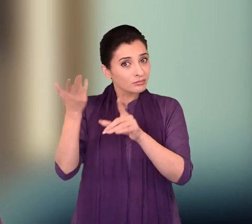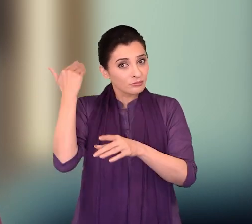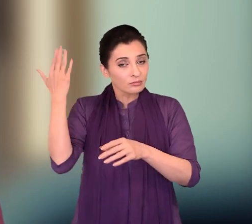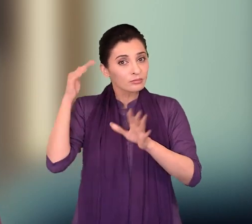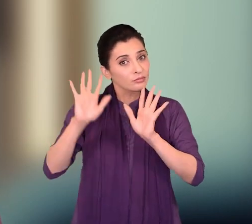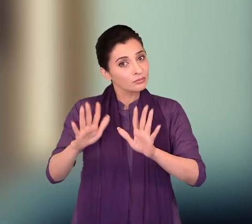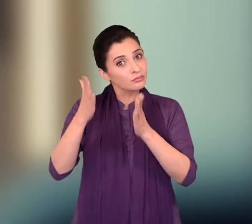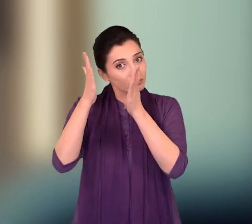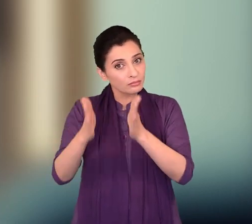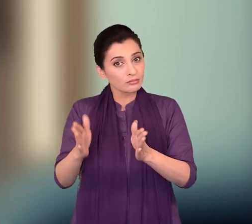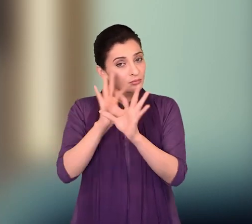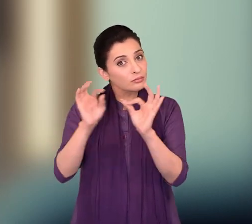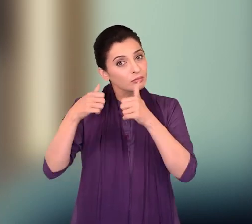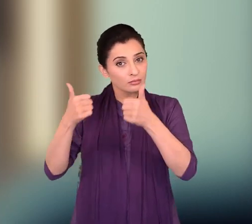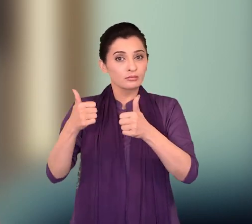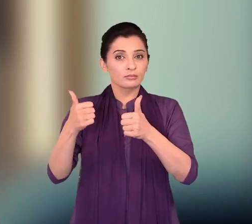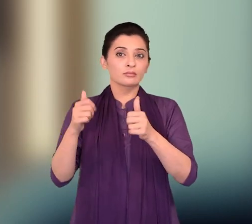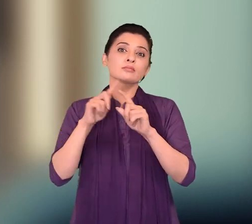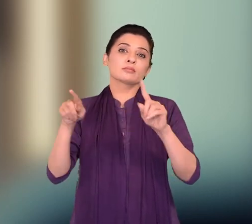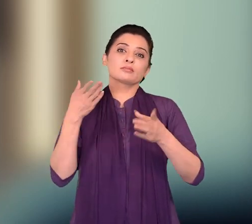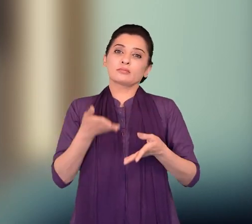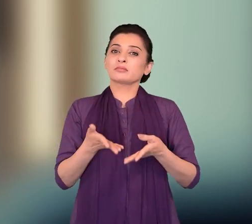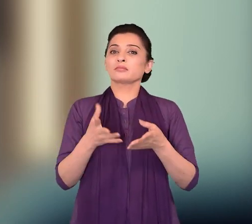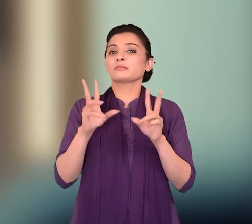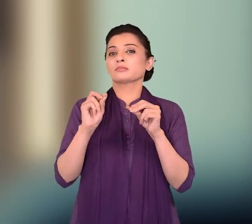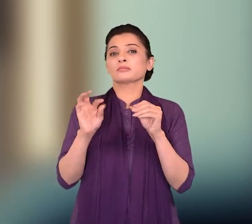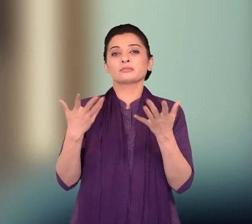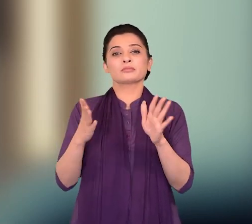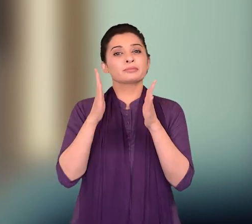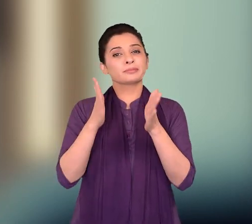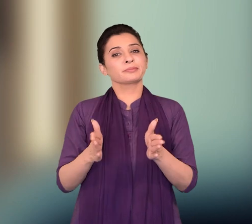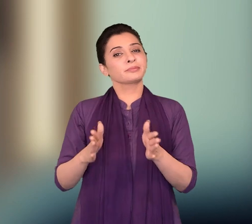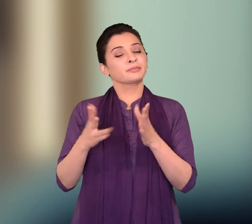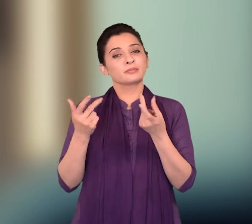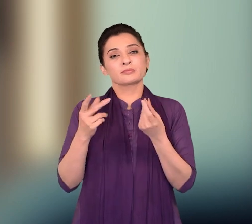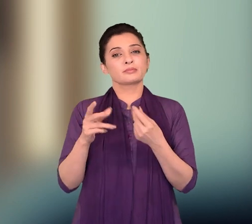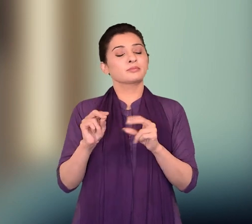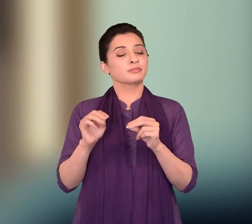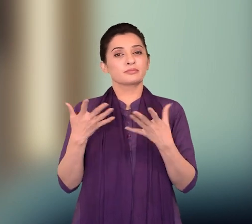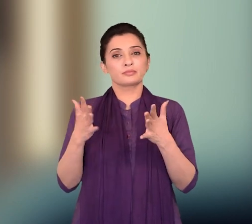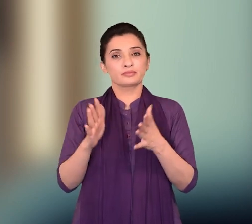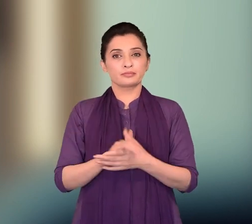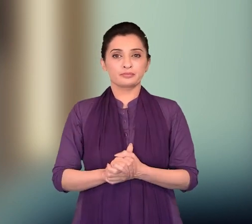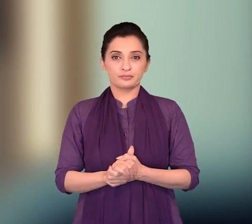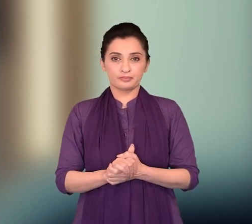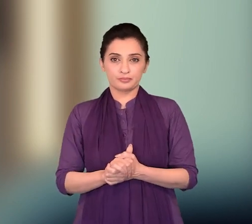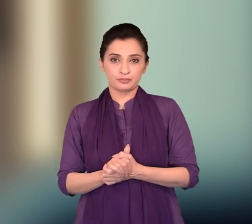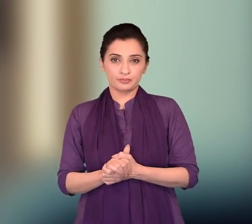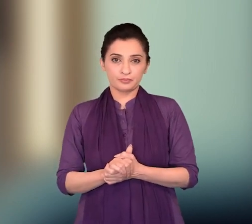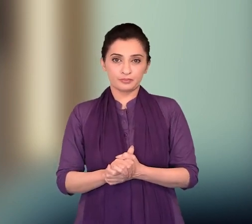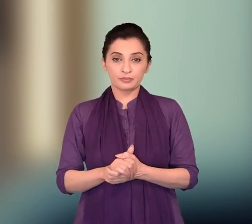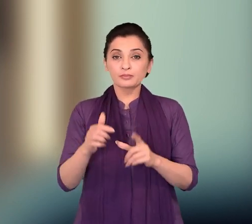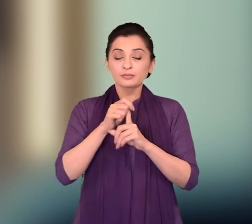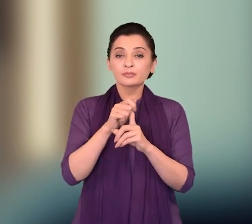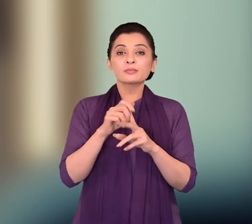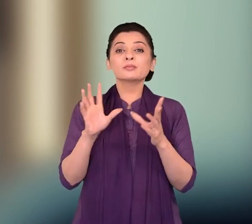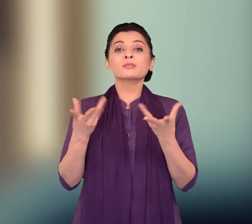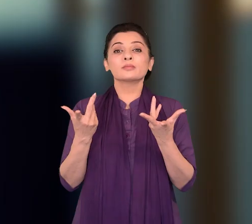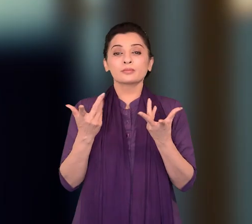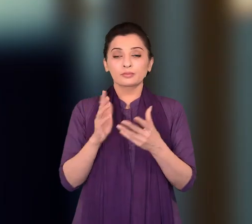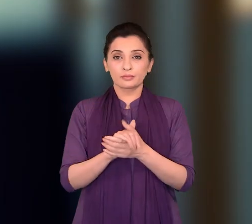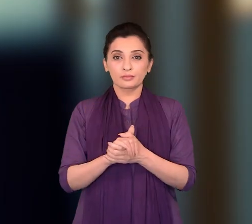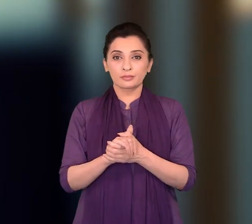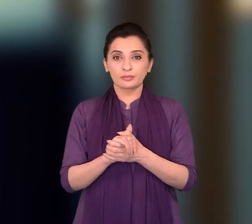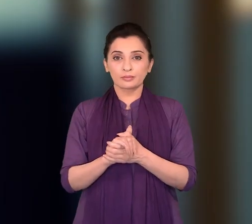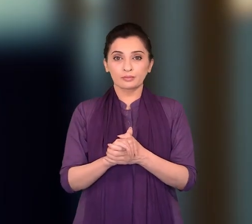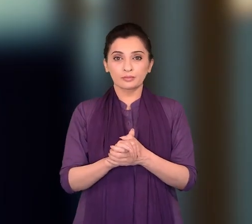تب تک GP سسٹم تھا لیکن دیٹ سم ہاؤ گاٹ فیڈڈ اوے. پر آئی تھنک یہ اس لیے ایک بہت اچھی اور امپورٹنٹ چیز ہے کہ